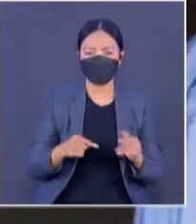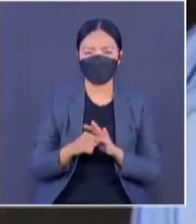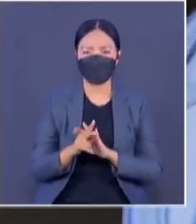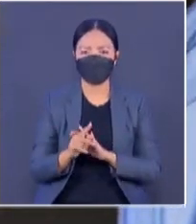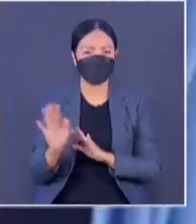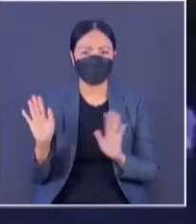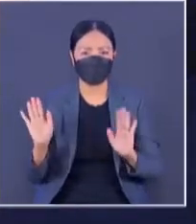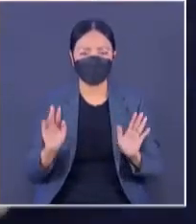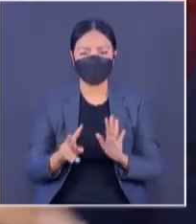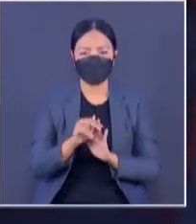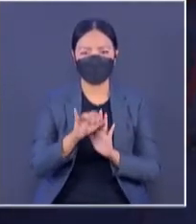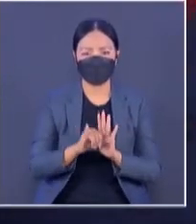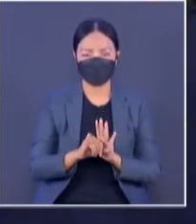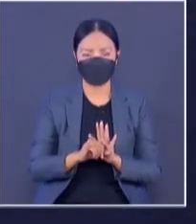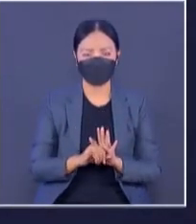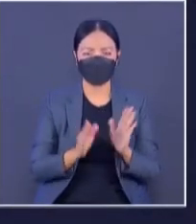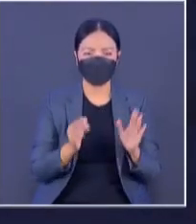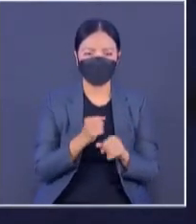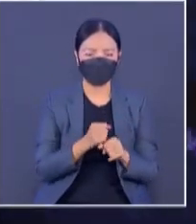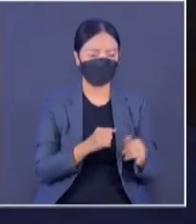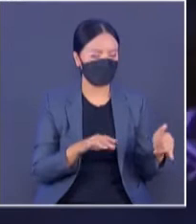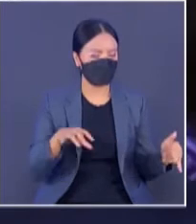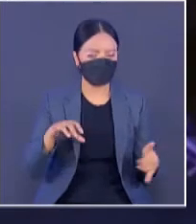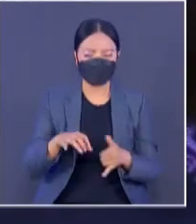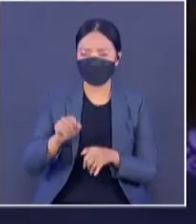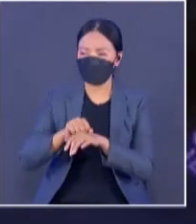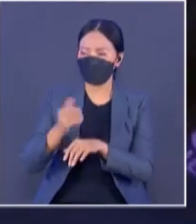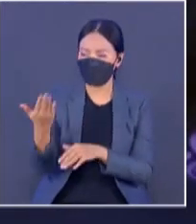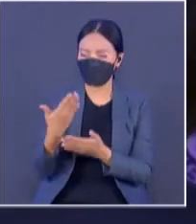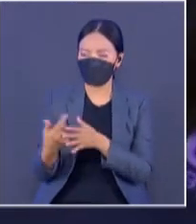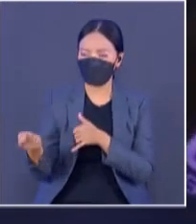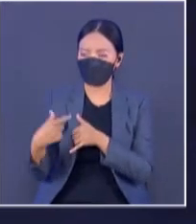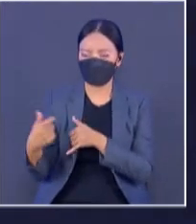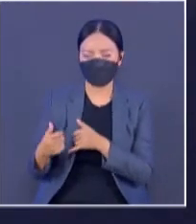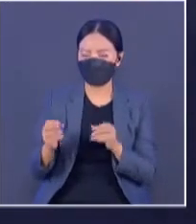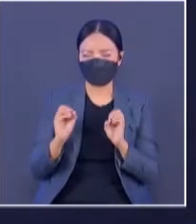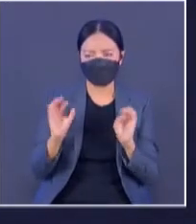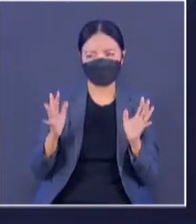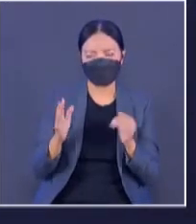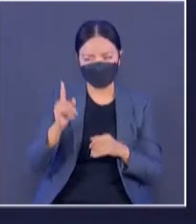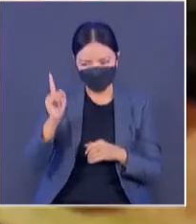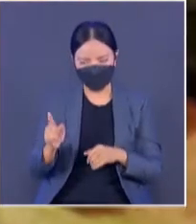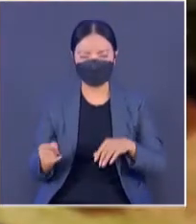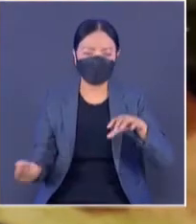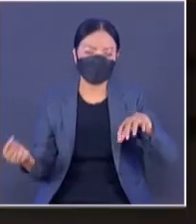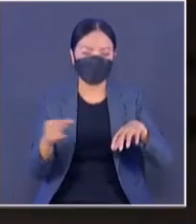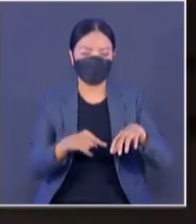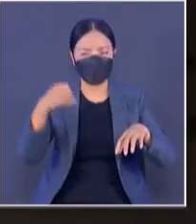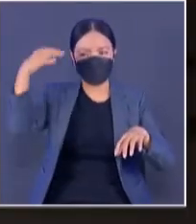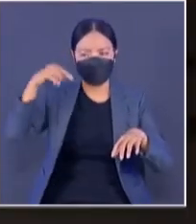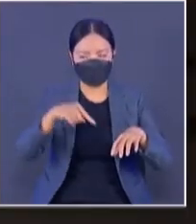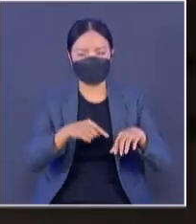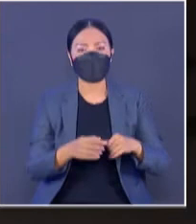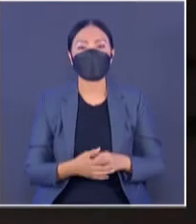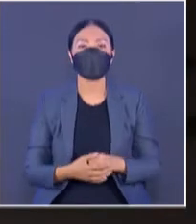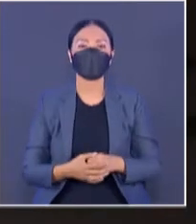ก็ไม่มีนโยบายให้เจ้าหน้าที่เนี่ยไปเรียกเก็บเงินเรียกชำระเงินตามบ้านด้วยนะคะไปฟังเสียงเขาหน่อยค่ะ